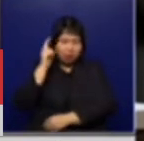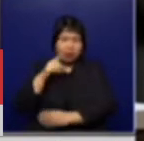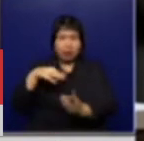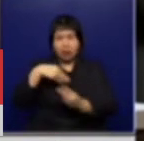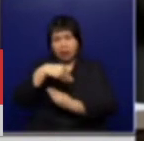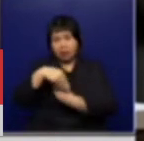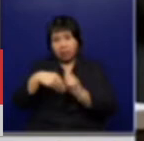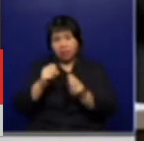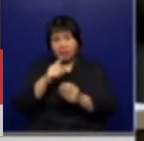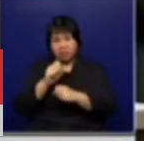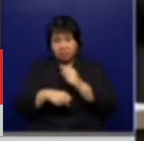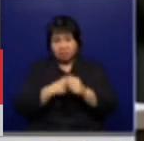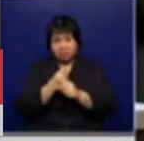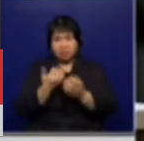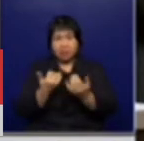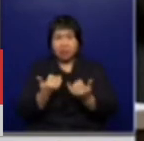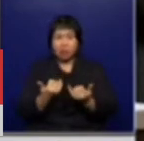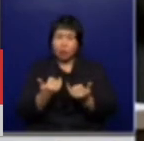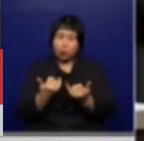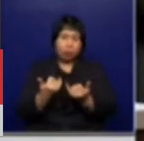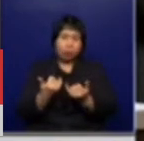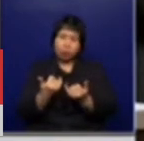พรวมในปีนี้หดตัว